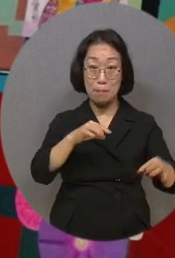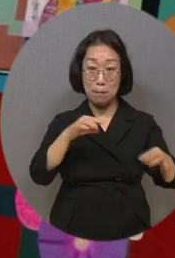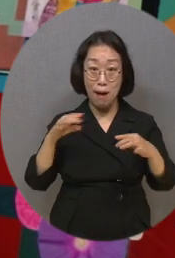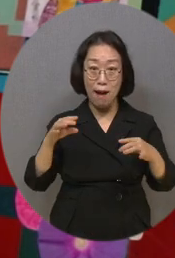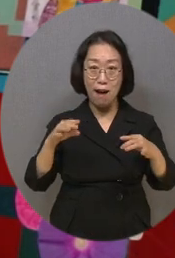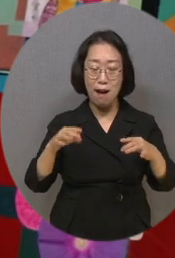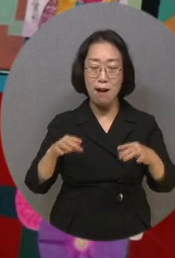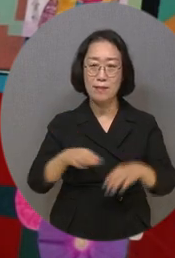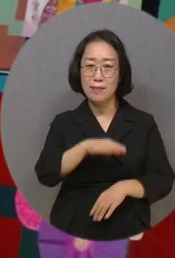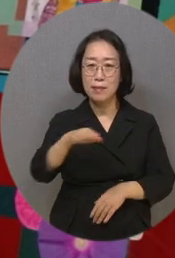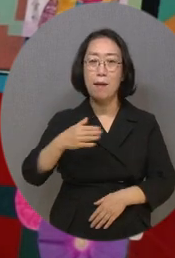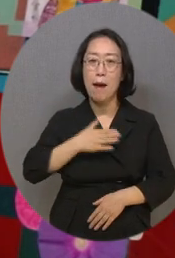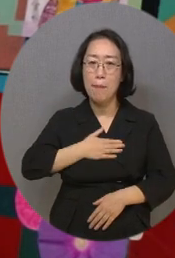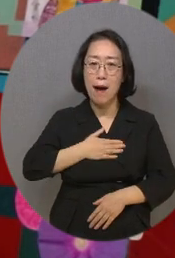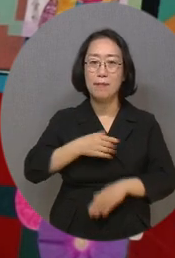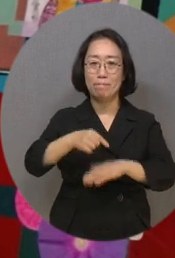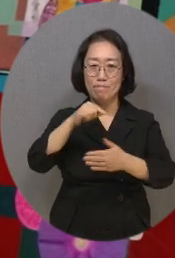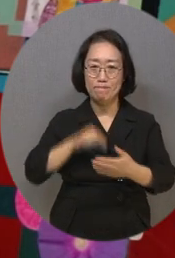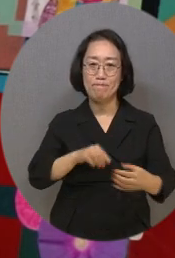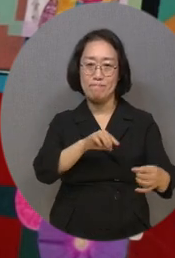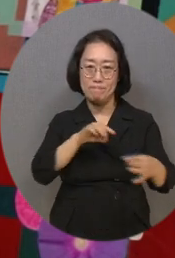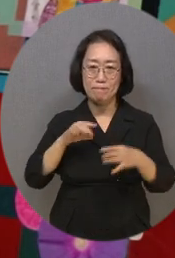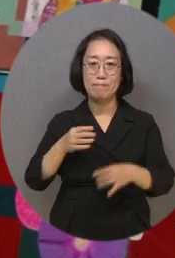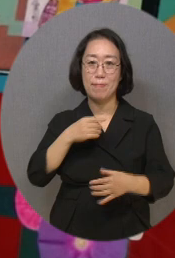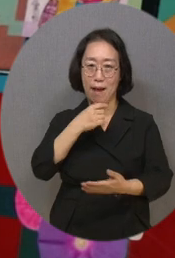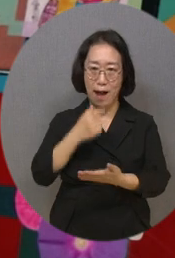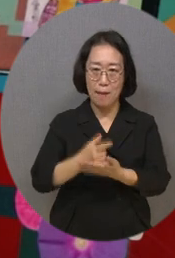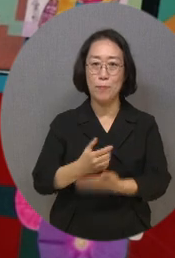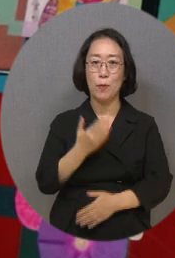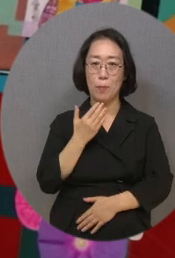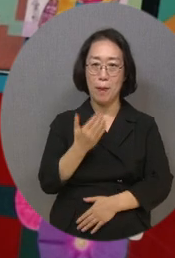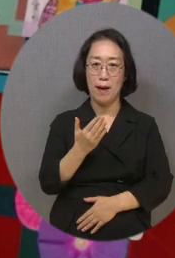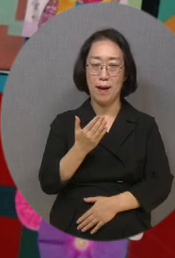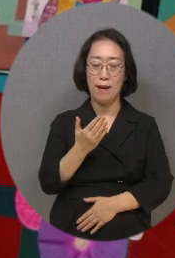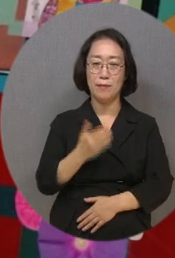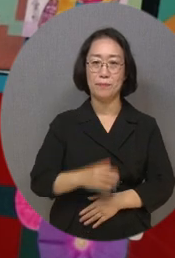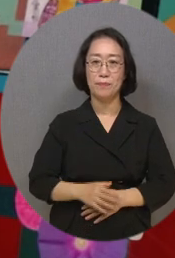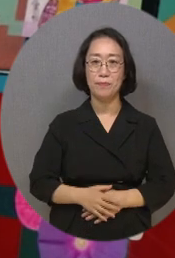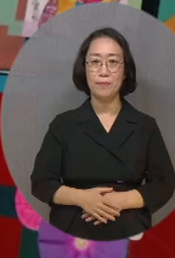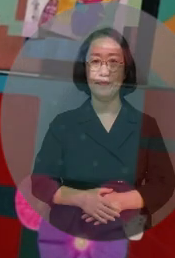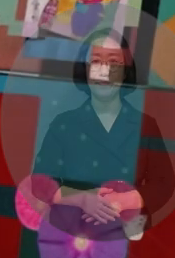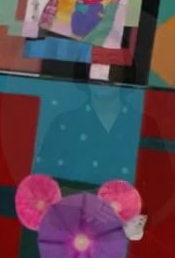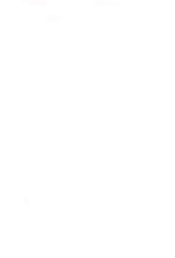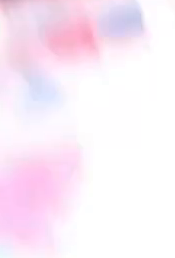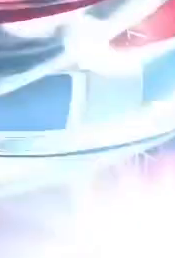아직도 서정적으로 마음에 남습니다. 복지TV 뉴스 정유정입니다.